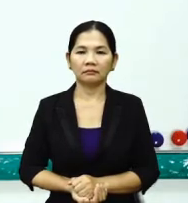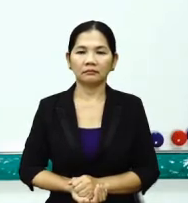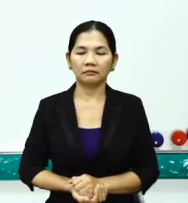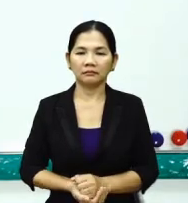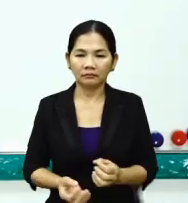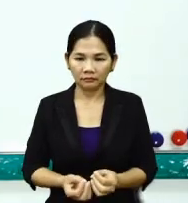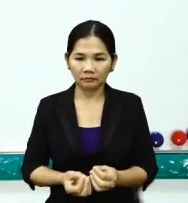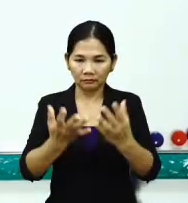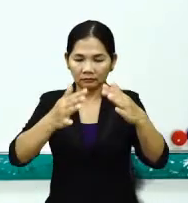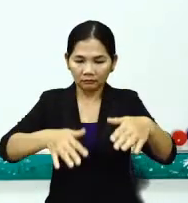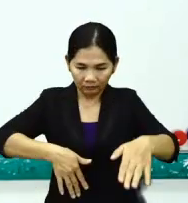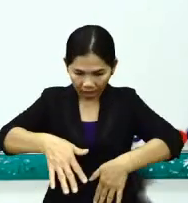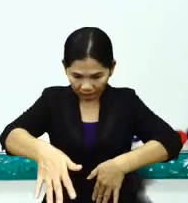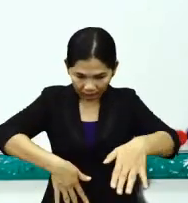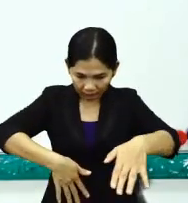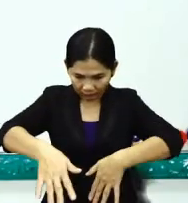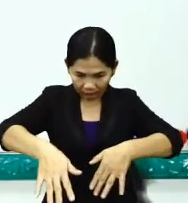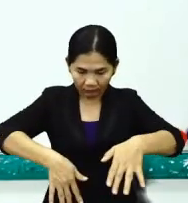Chán cỏ cỏ.